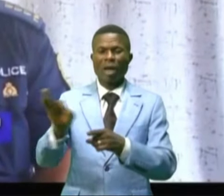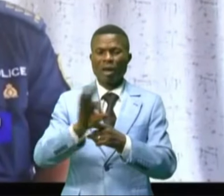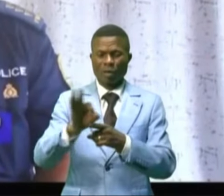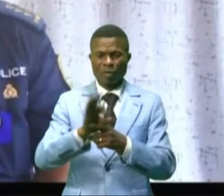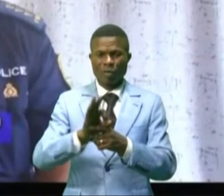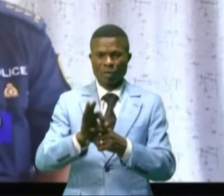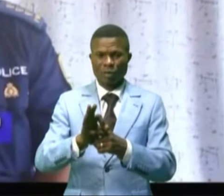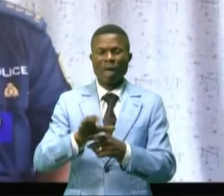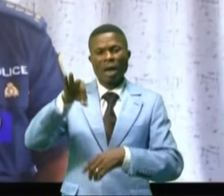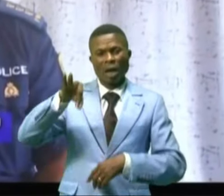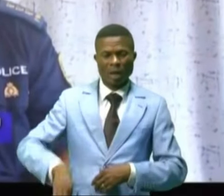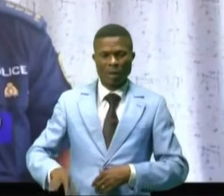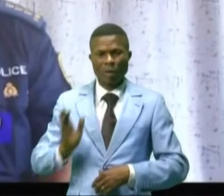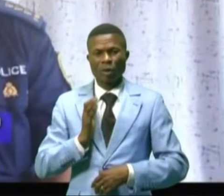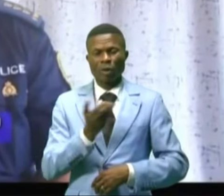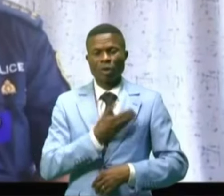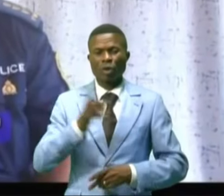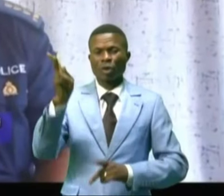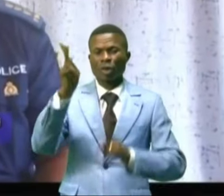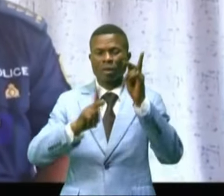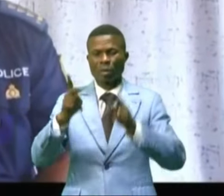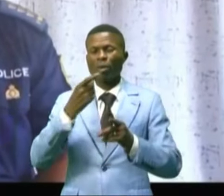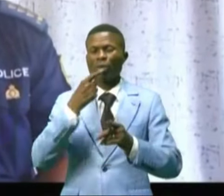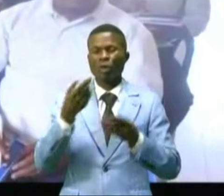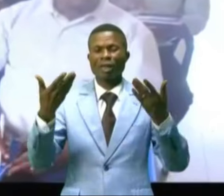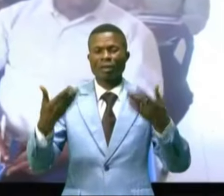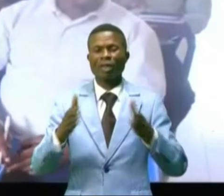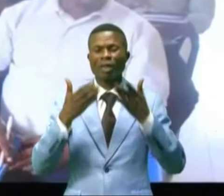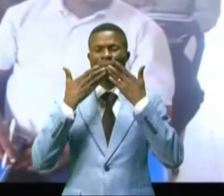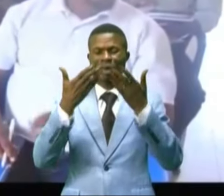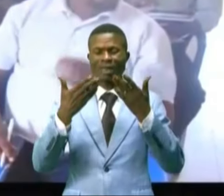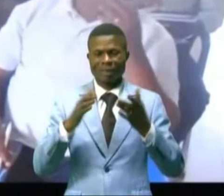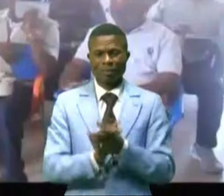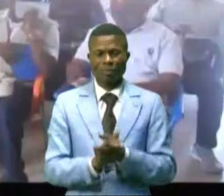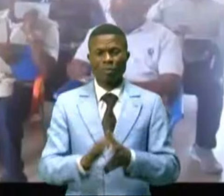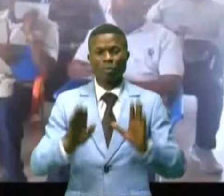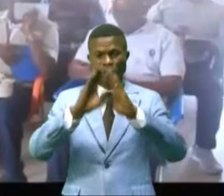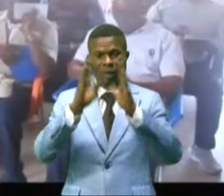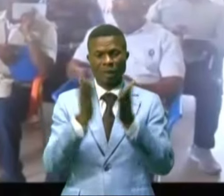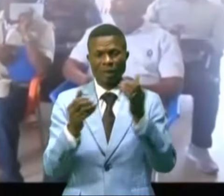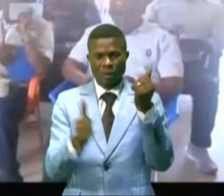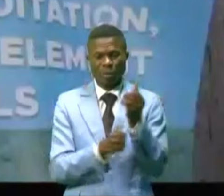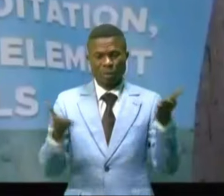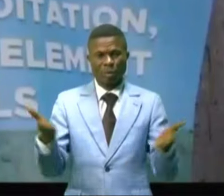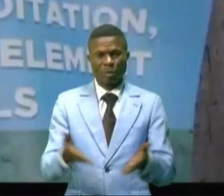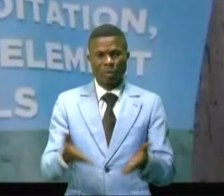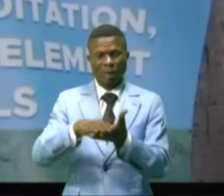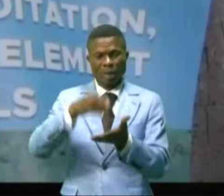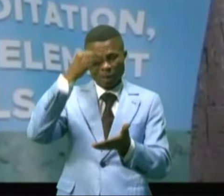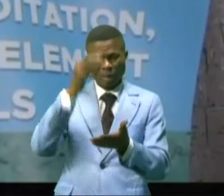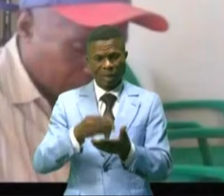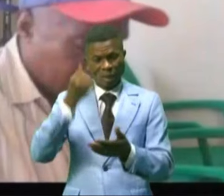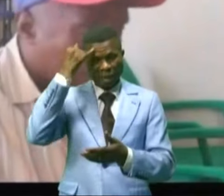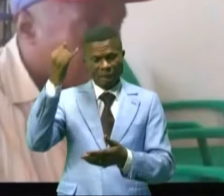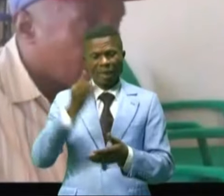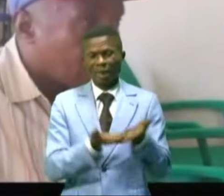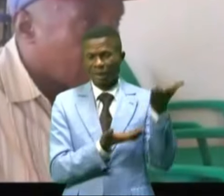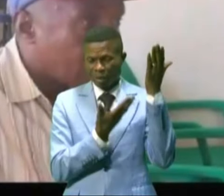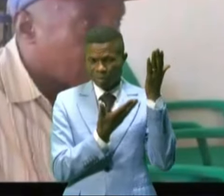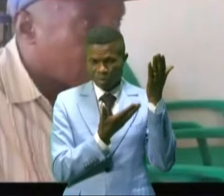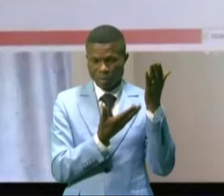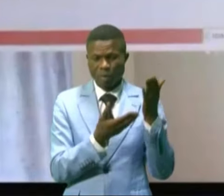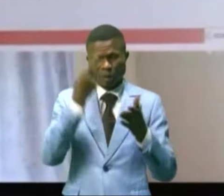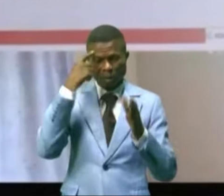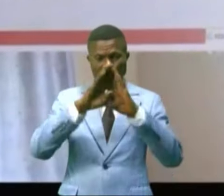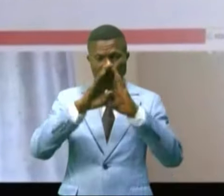au bénéfice de notre population. Je vous remercie. À noter que les participants ont été édifiés sur les concepts clés. Signalons que pour